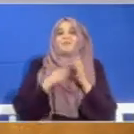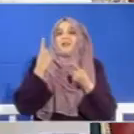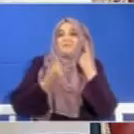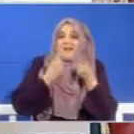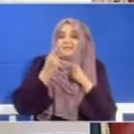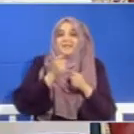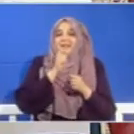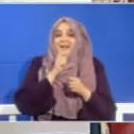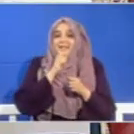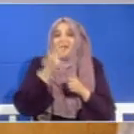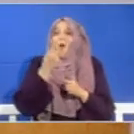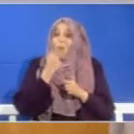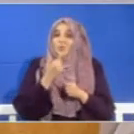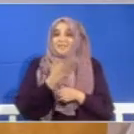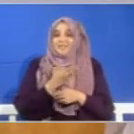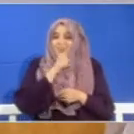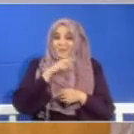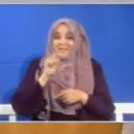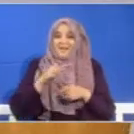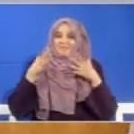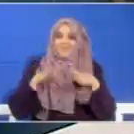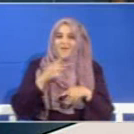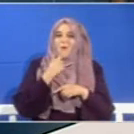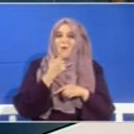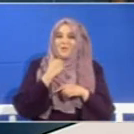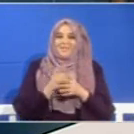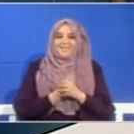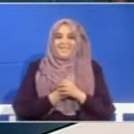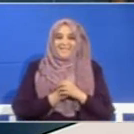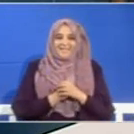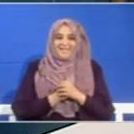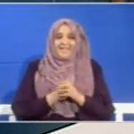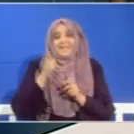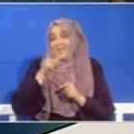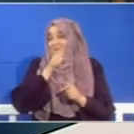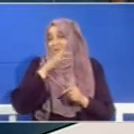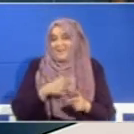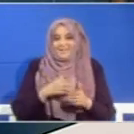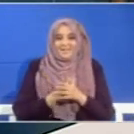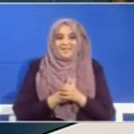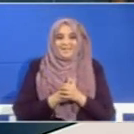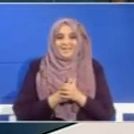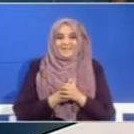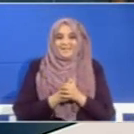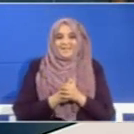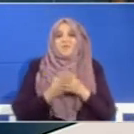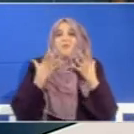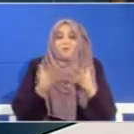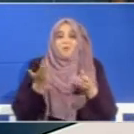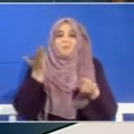وأيام الجمعة، حمراء حمراء، يعني شيء. هذا سيدنا رسول الله صلى الله عليه وسلم يريد أن